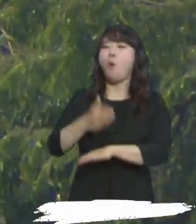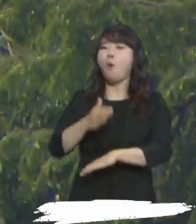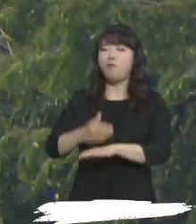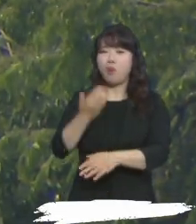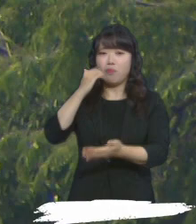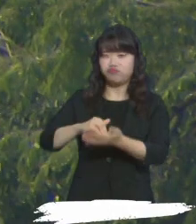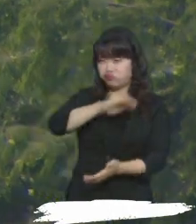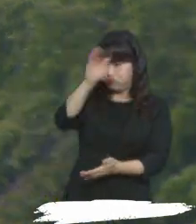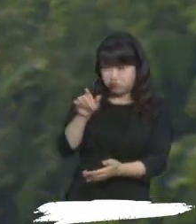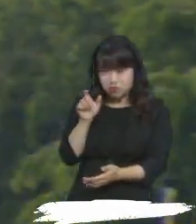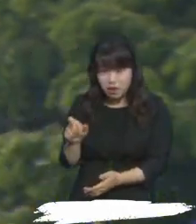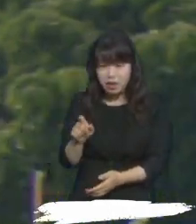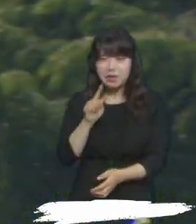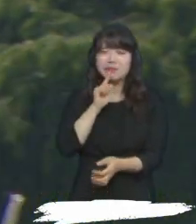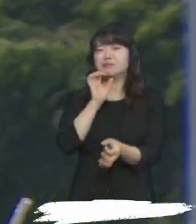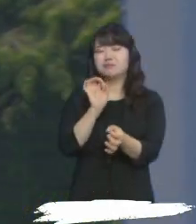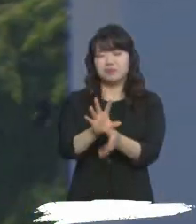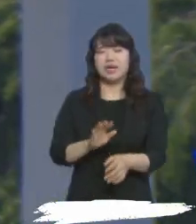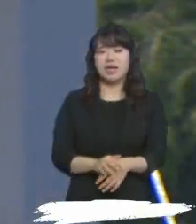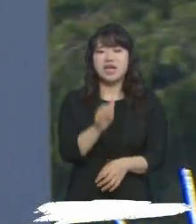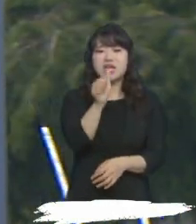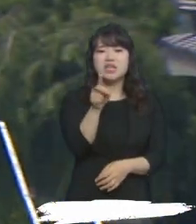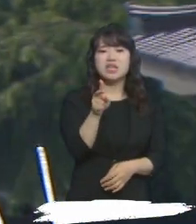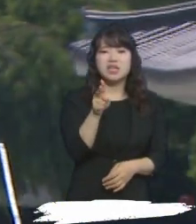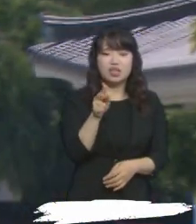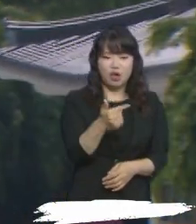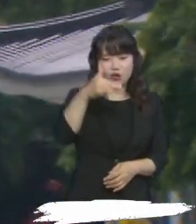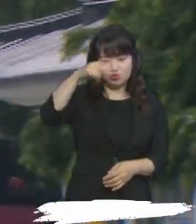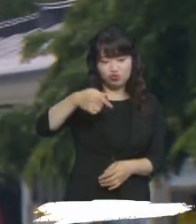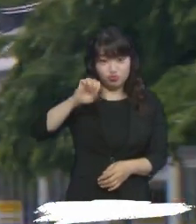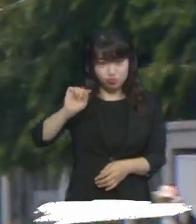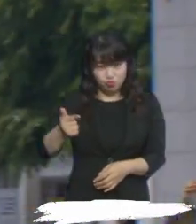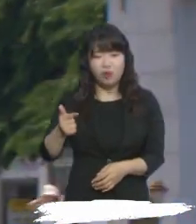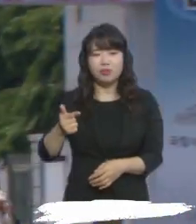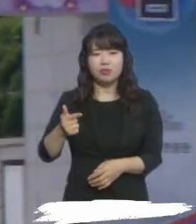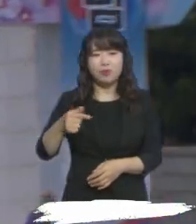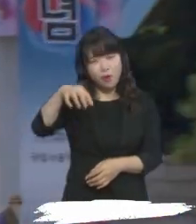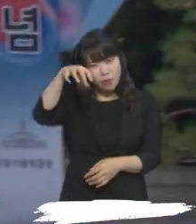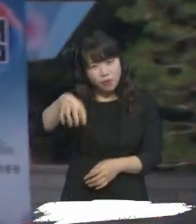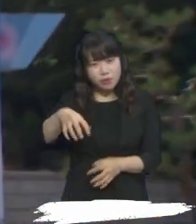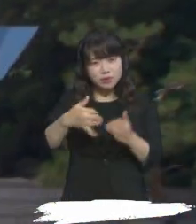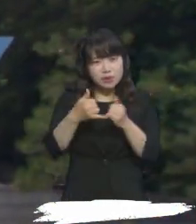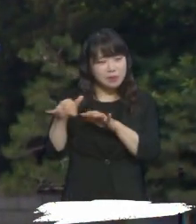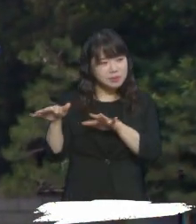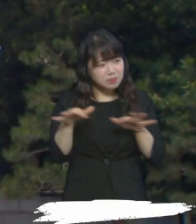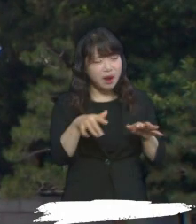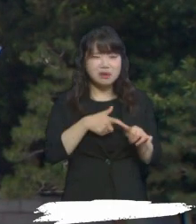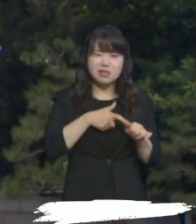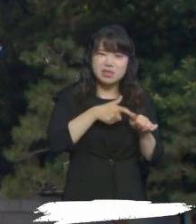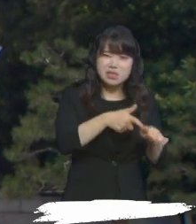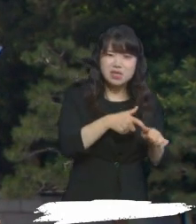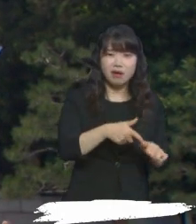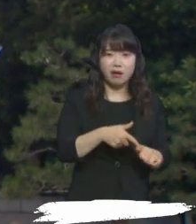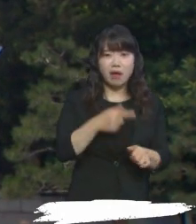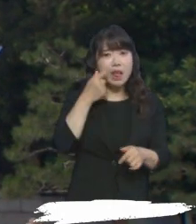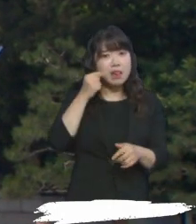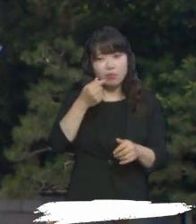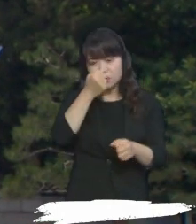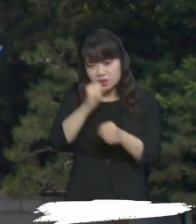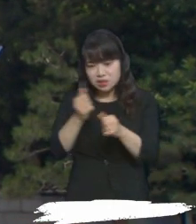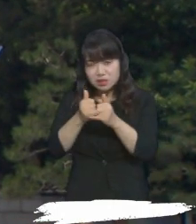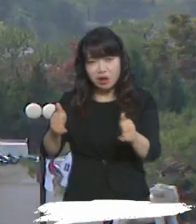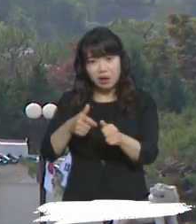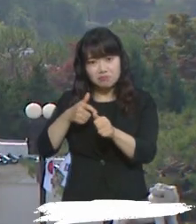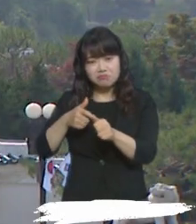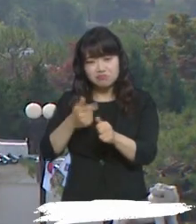있겠어요? 현충원이 이제 그런 거를 국민들에게 강요하는 공간이 되고 있다는 것, 이게 가장 큰 문제라고